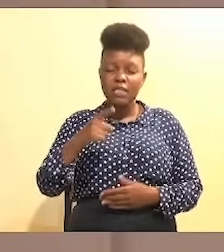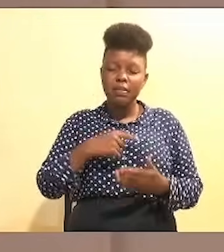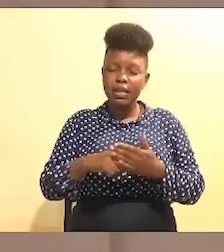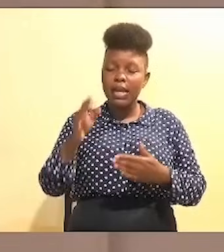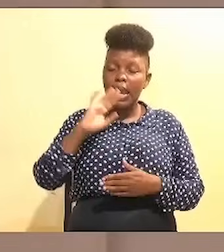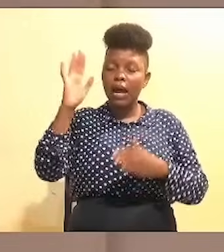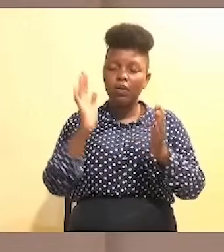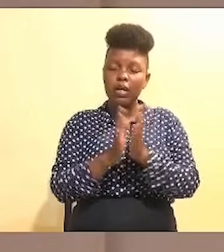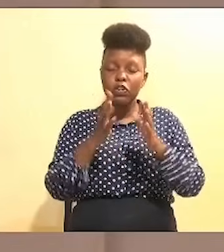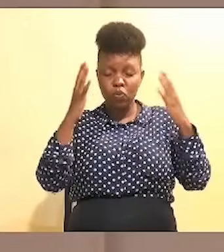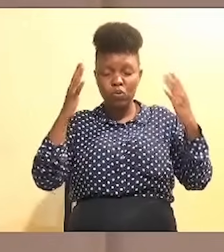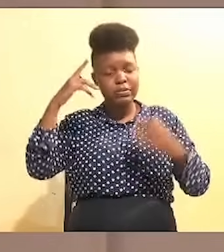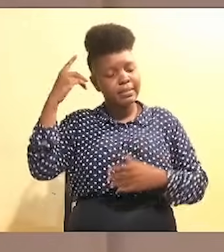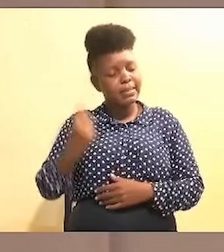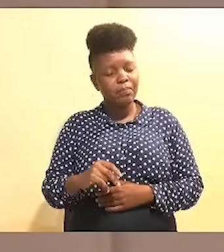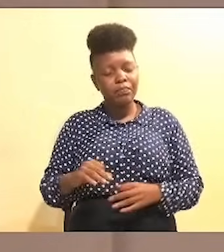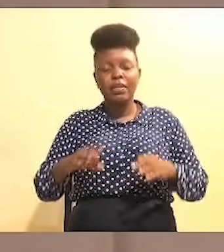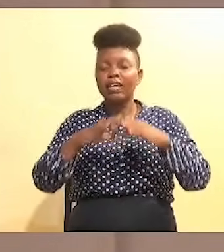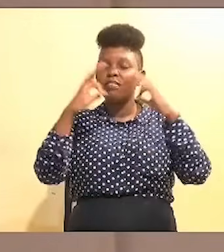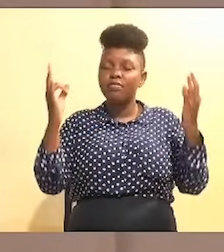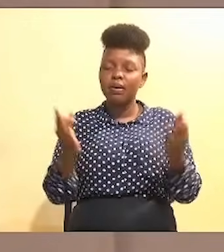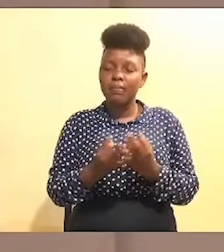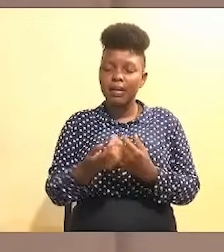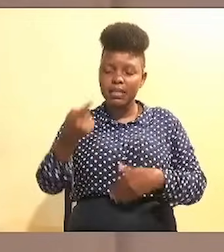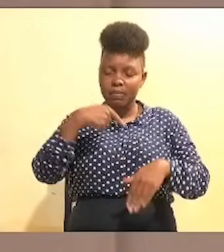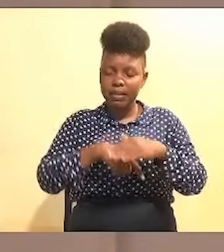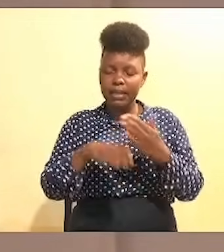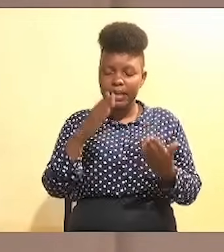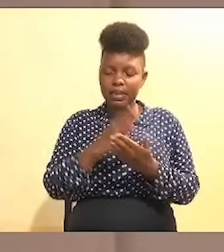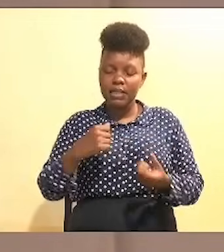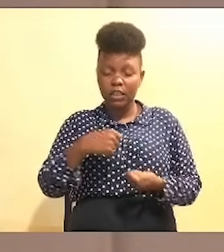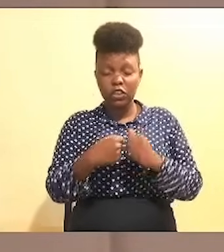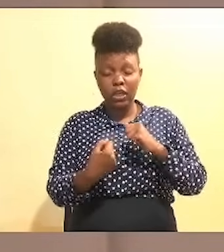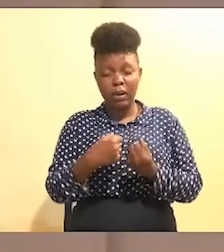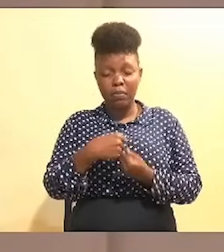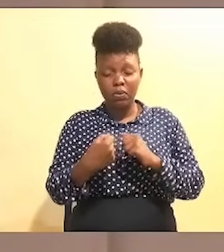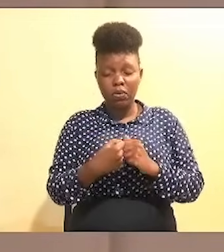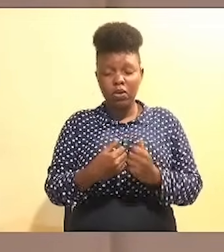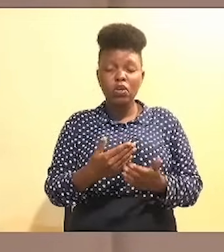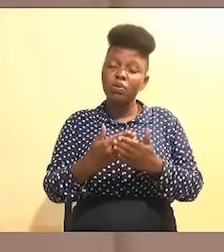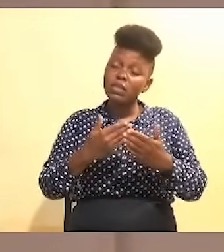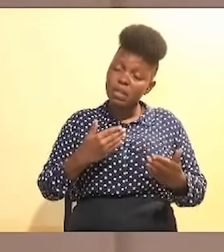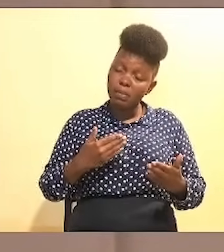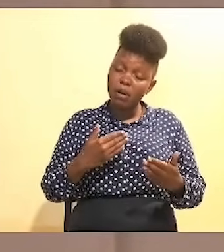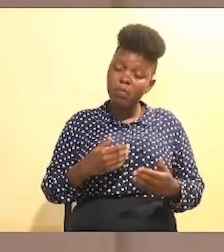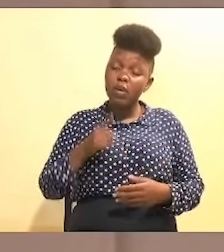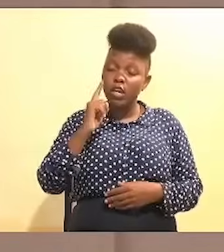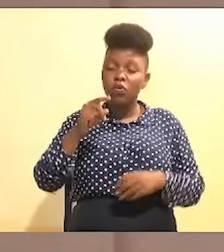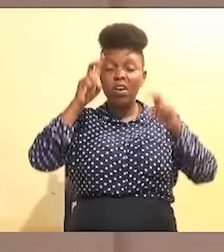litukuzwe sana Bwana. Amen. Familia zimeingia katika changamoto ni kwa sababu ya yule